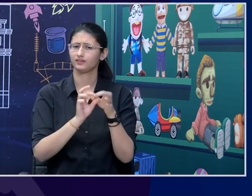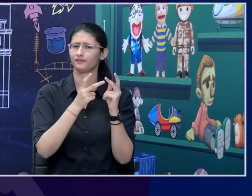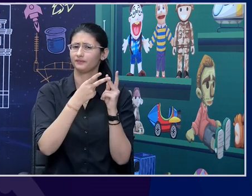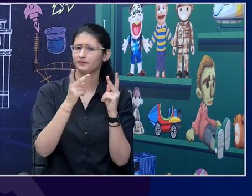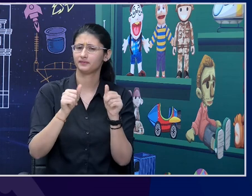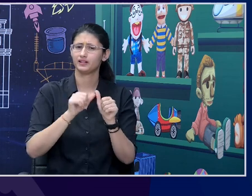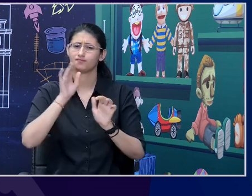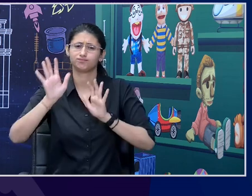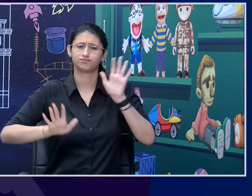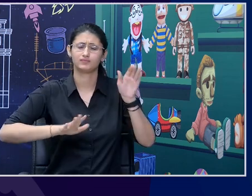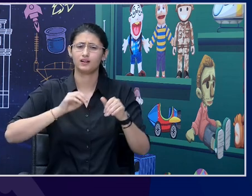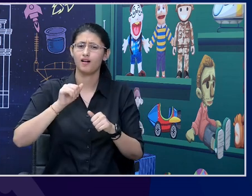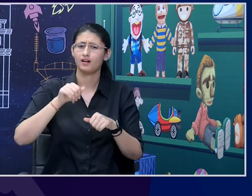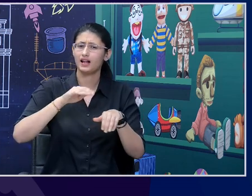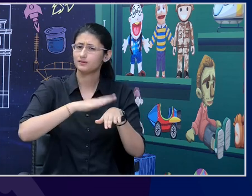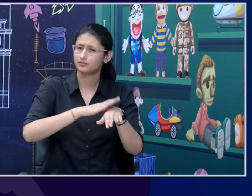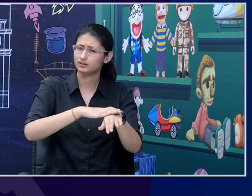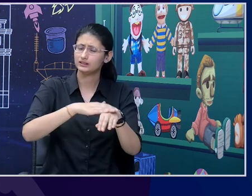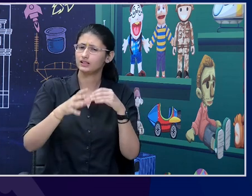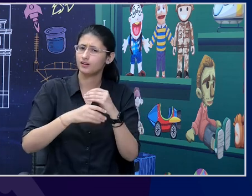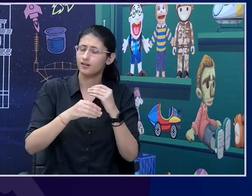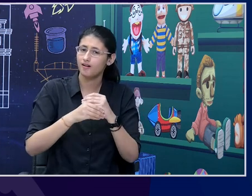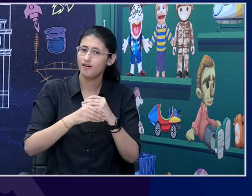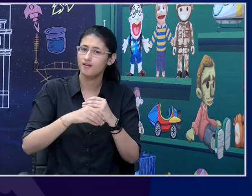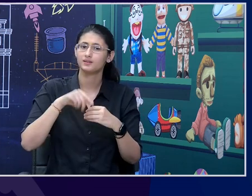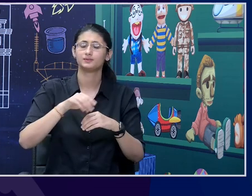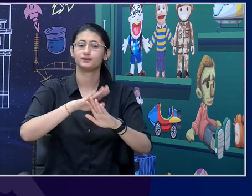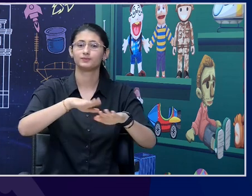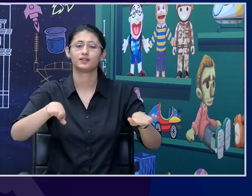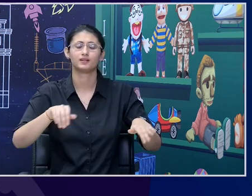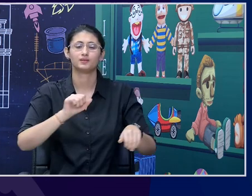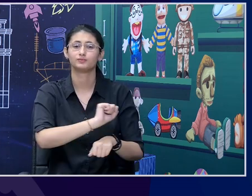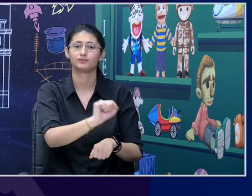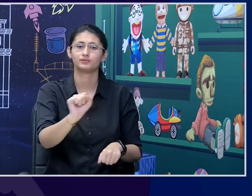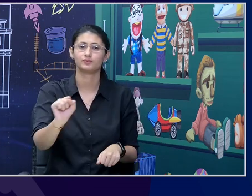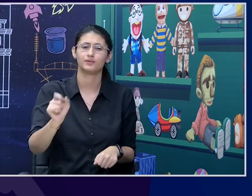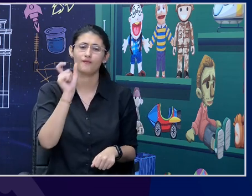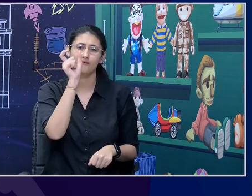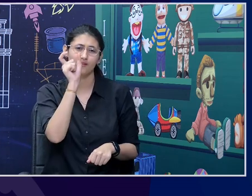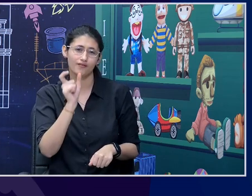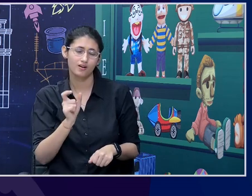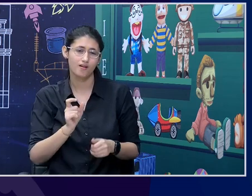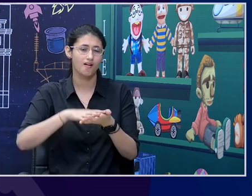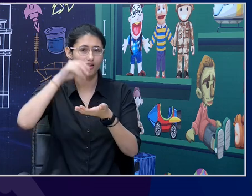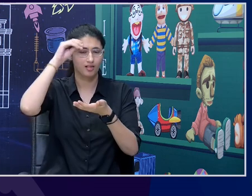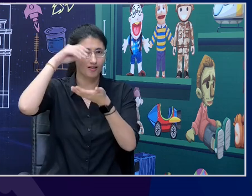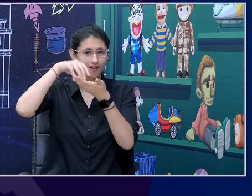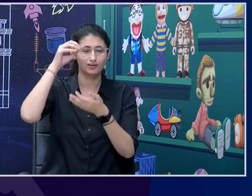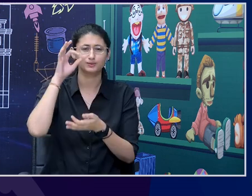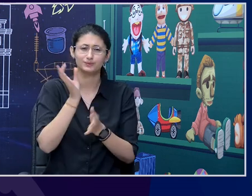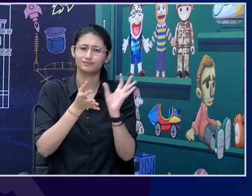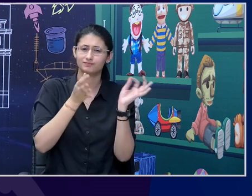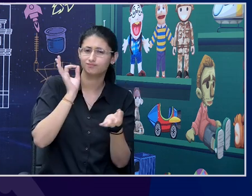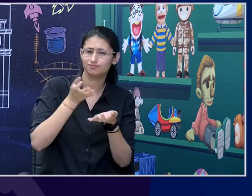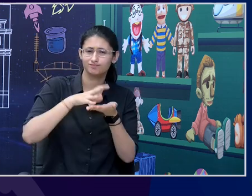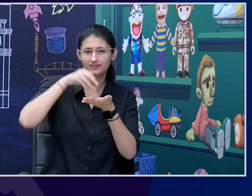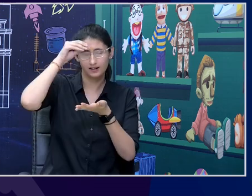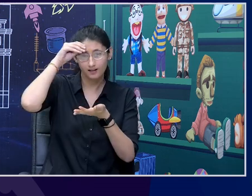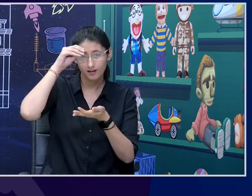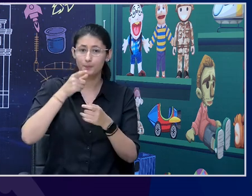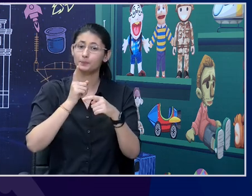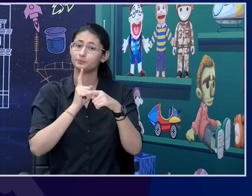अनुभवों को लेकर अब एक बात बताइए आपने कहा गेंद बल्ला गेंद खो गई घर में कहां-कहां ढूंढेंगे बच्चों